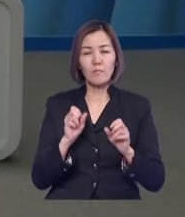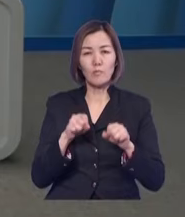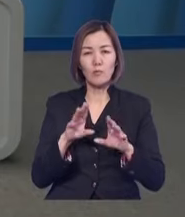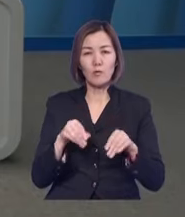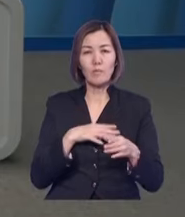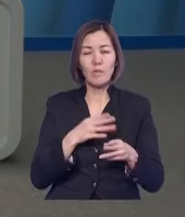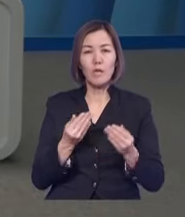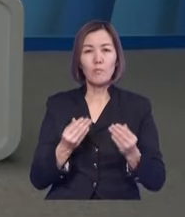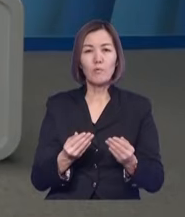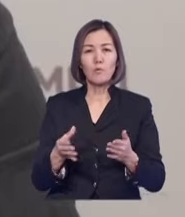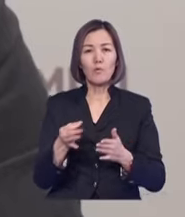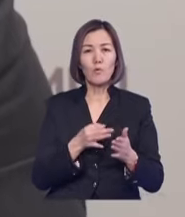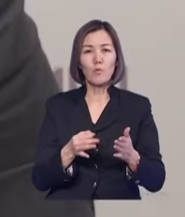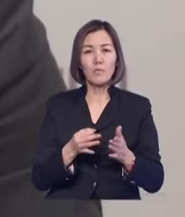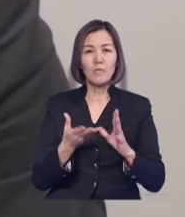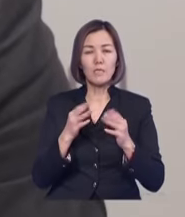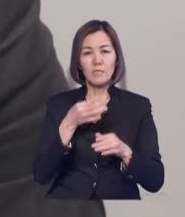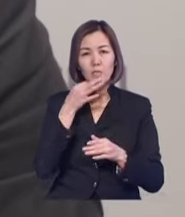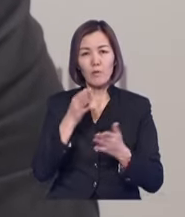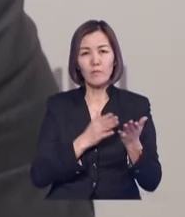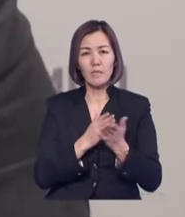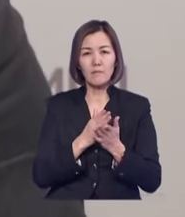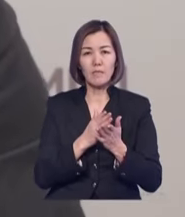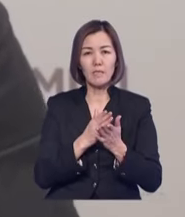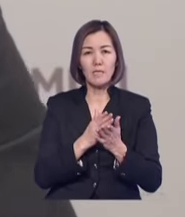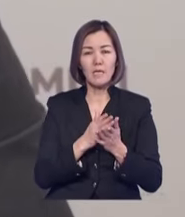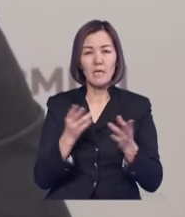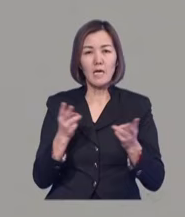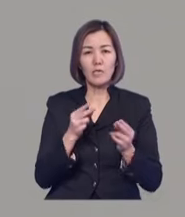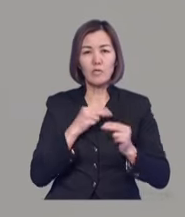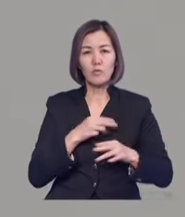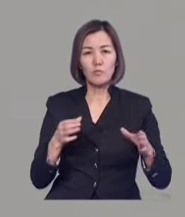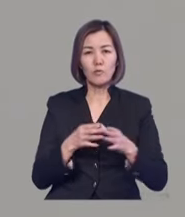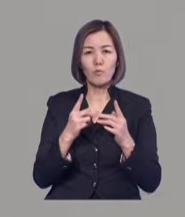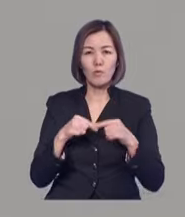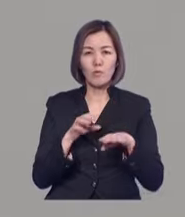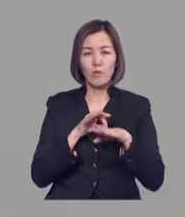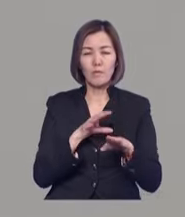береді. Бүгінде облыс көлемінде жауапты қызметкерлер анықталып, тиісті жұмыс тобы құрылған.